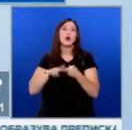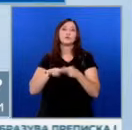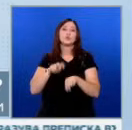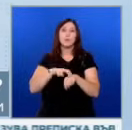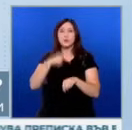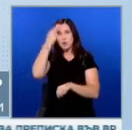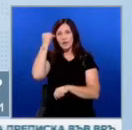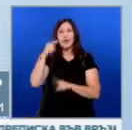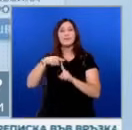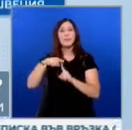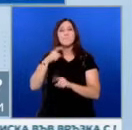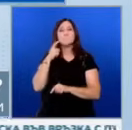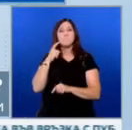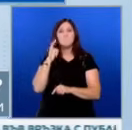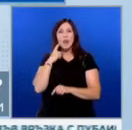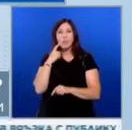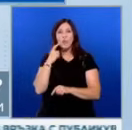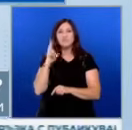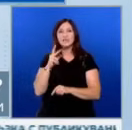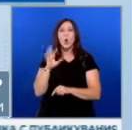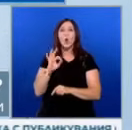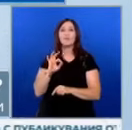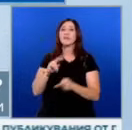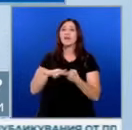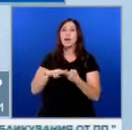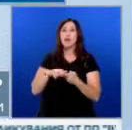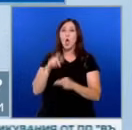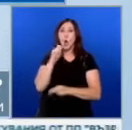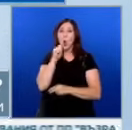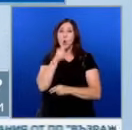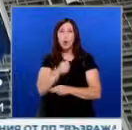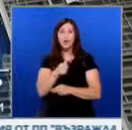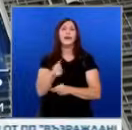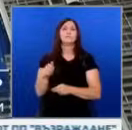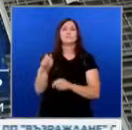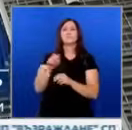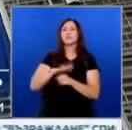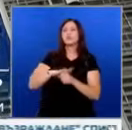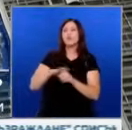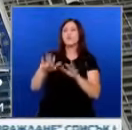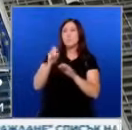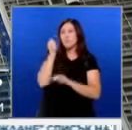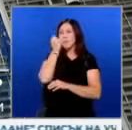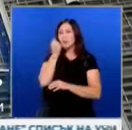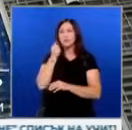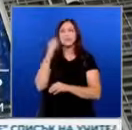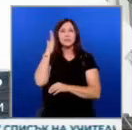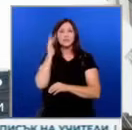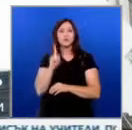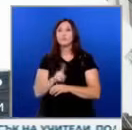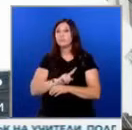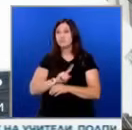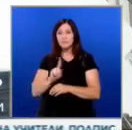от Латвия, Тиери Бретон от Франция и Оливер Вархе от Унгария. Въз основа на спекулации в държавите, които не са посочили